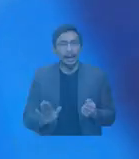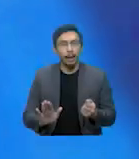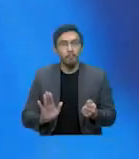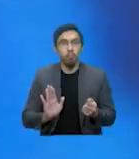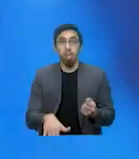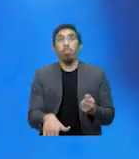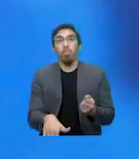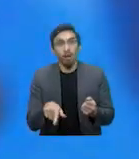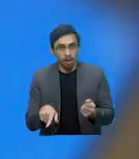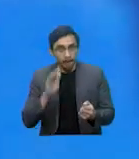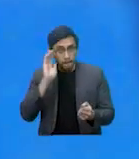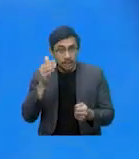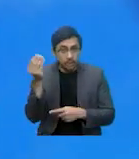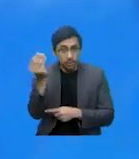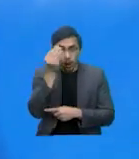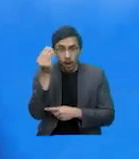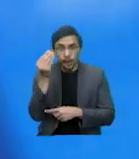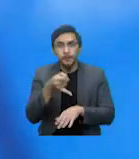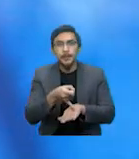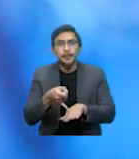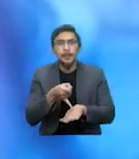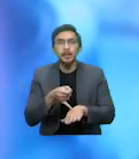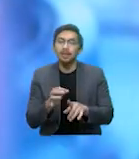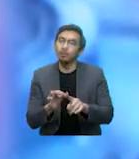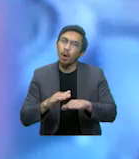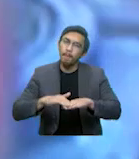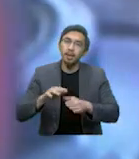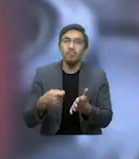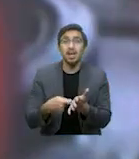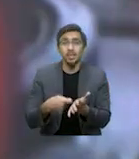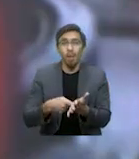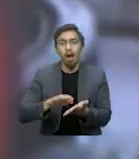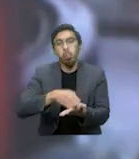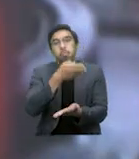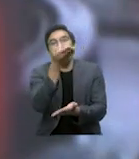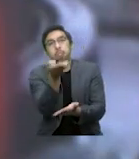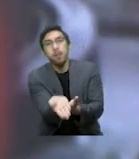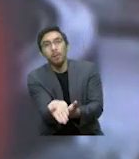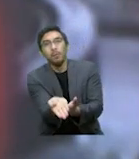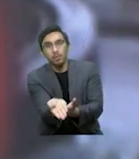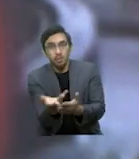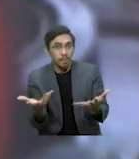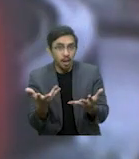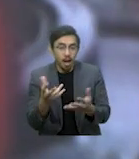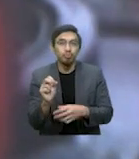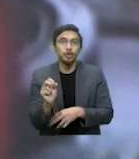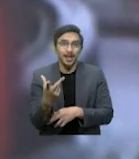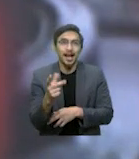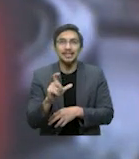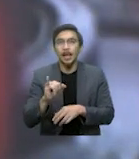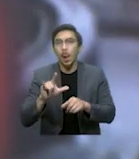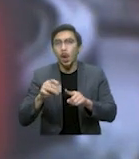pemirsa diduga remblong bus pariwisata bermuatan puluhan mahasiswa terguling di wilayah Puncak ciloto